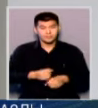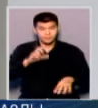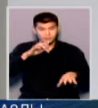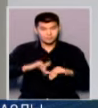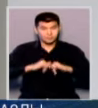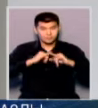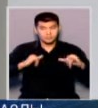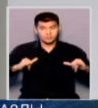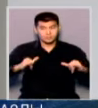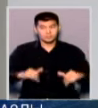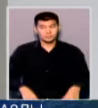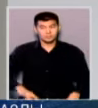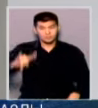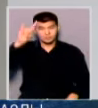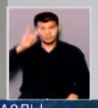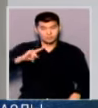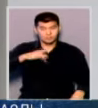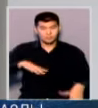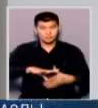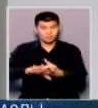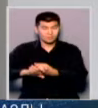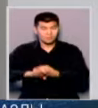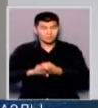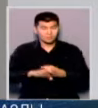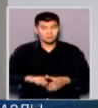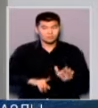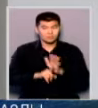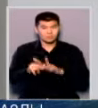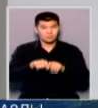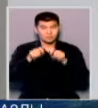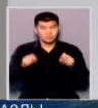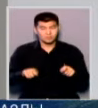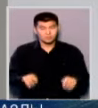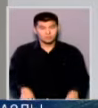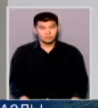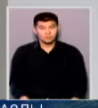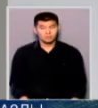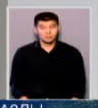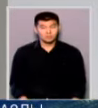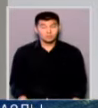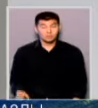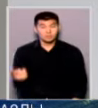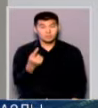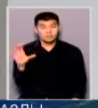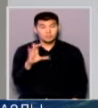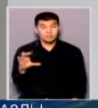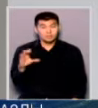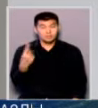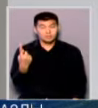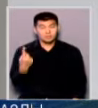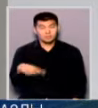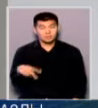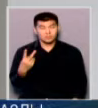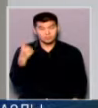көтеру және қазақстандық бірегейлікті қалыптастыру. Енді кешеде 1-ші қыркүйек осы 21-ші